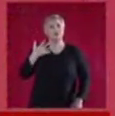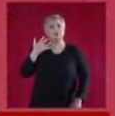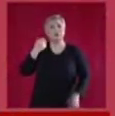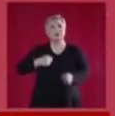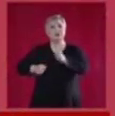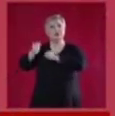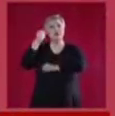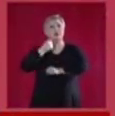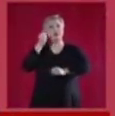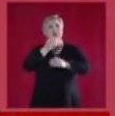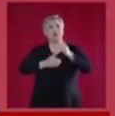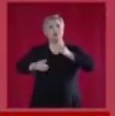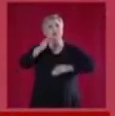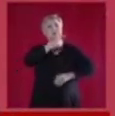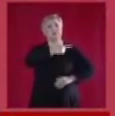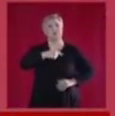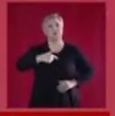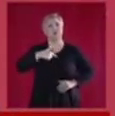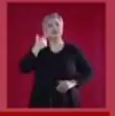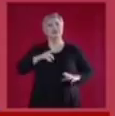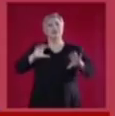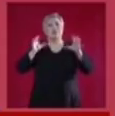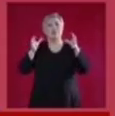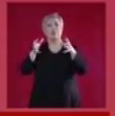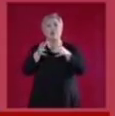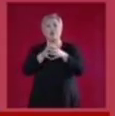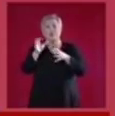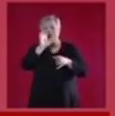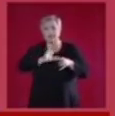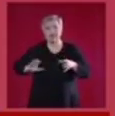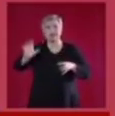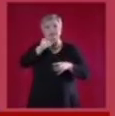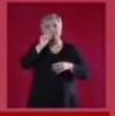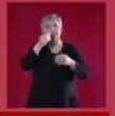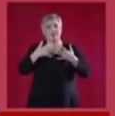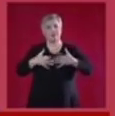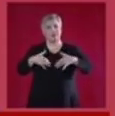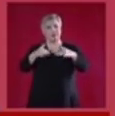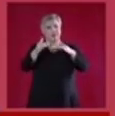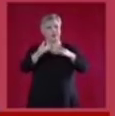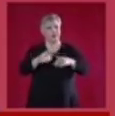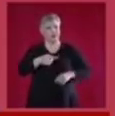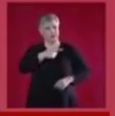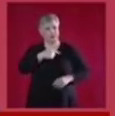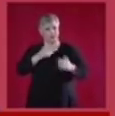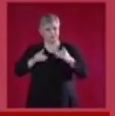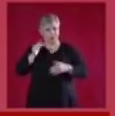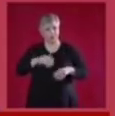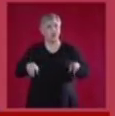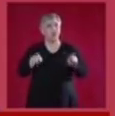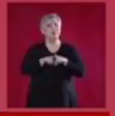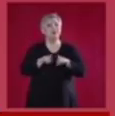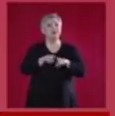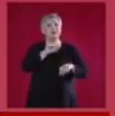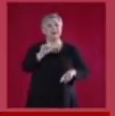επικεφαλής της ευρωβουλευτής μας ομάδας μαζί με τον στέλιο τον κούλογλου